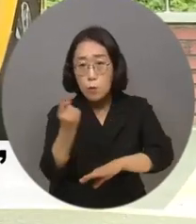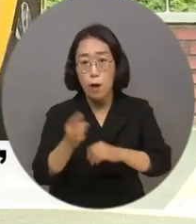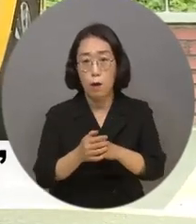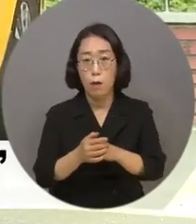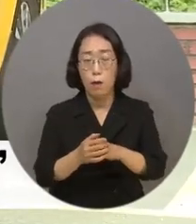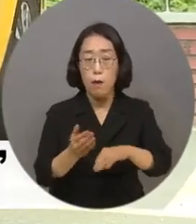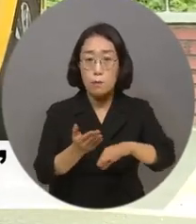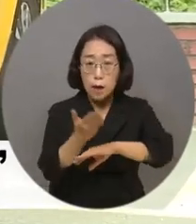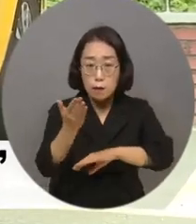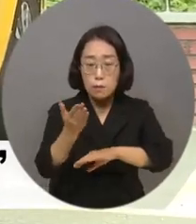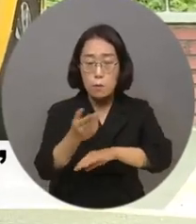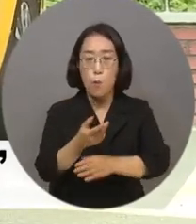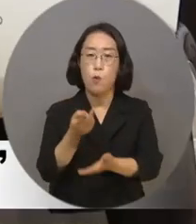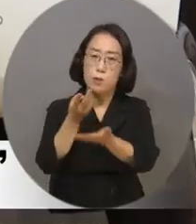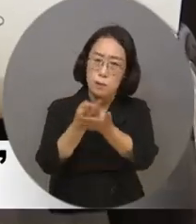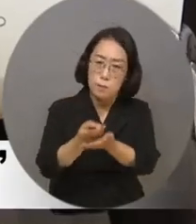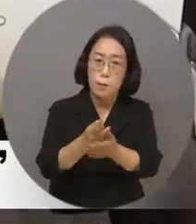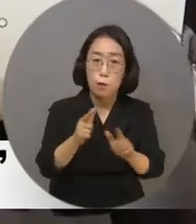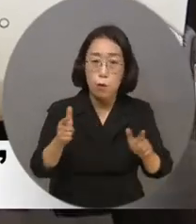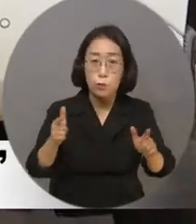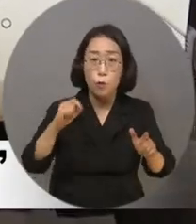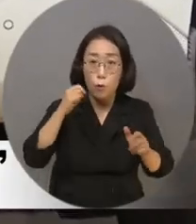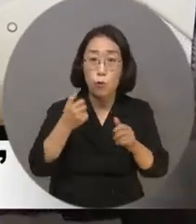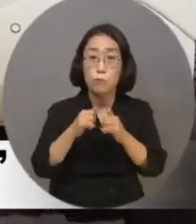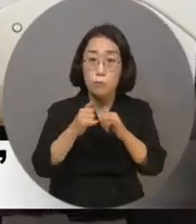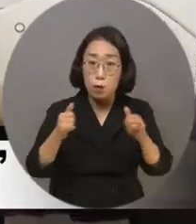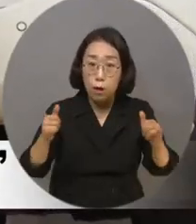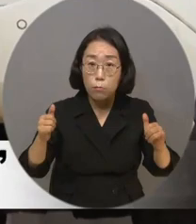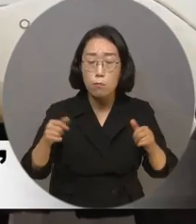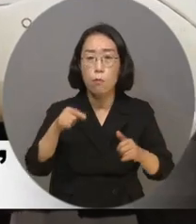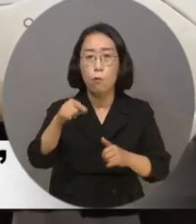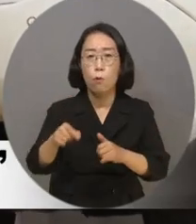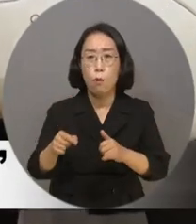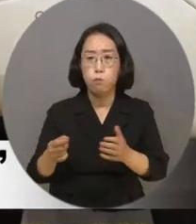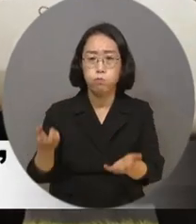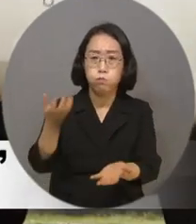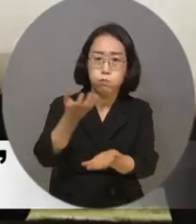사용할 수 없는 장애인은 특별교통수단을